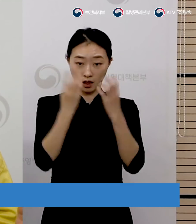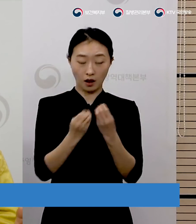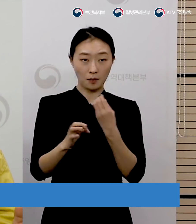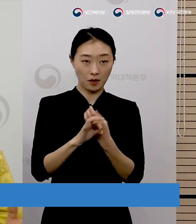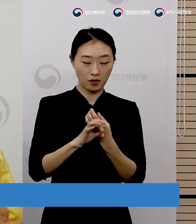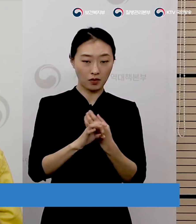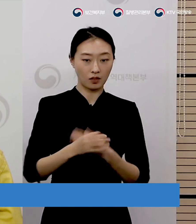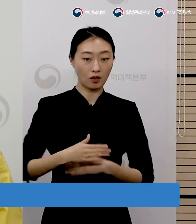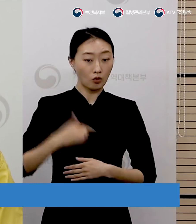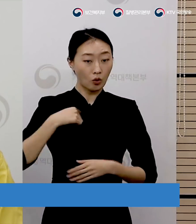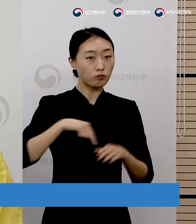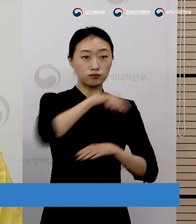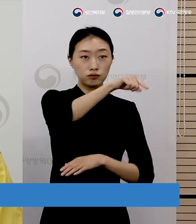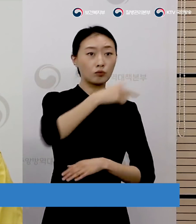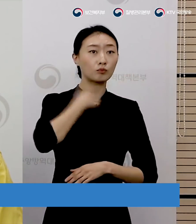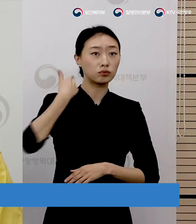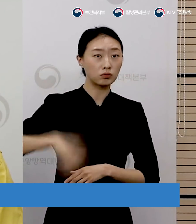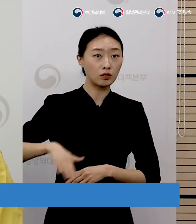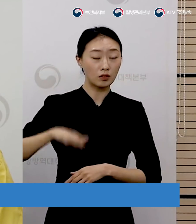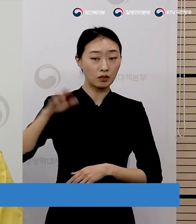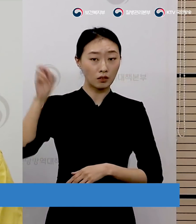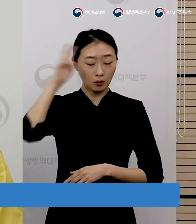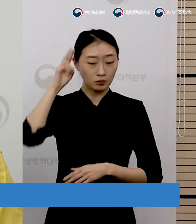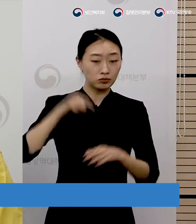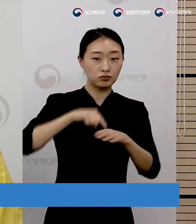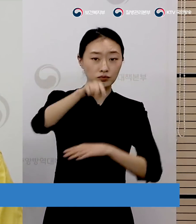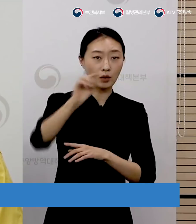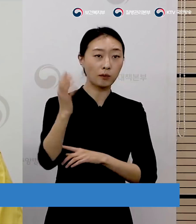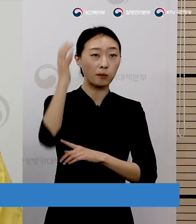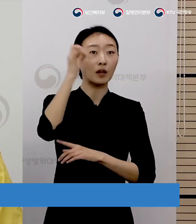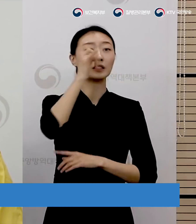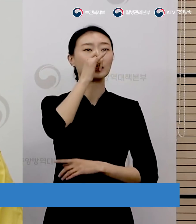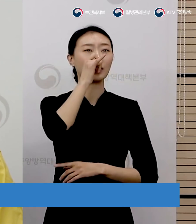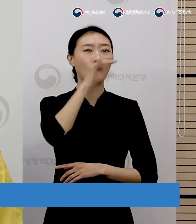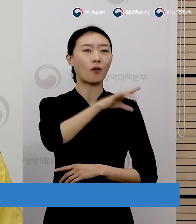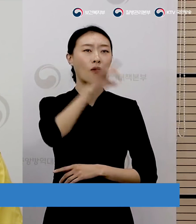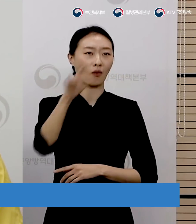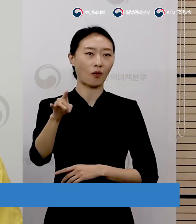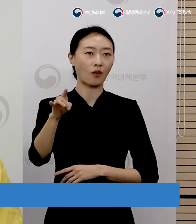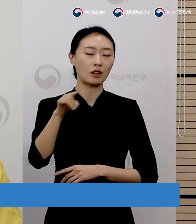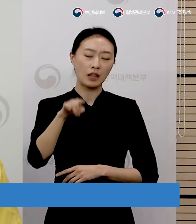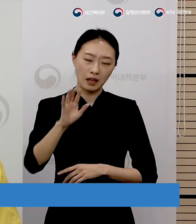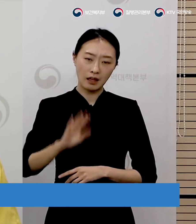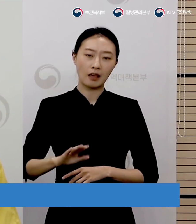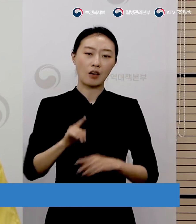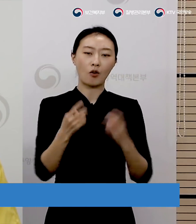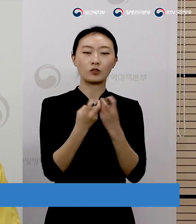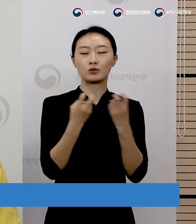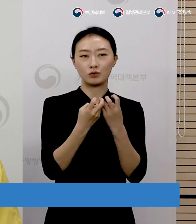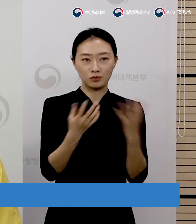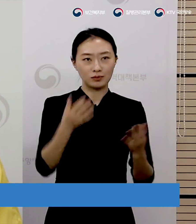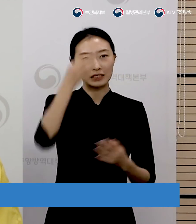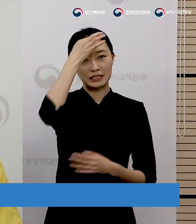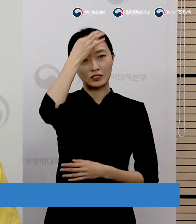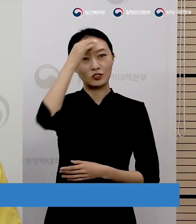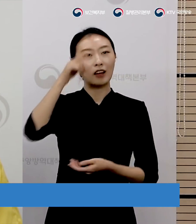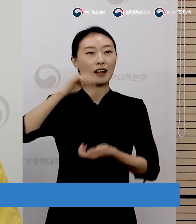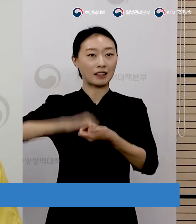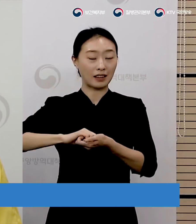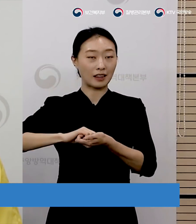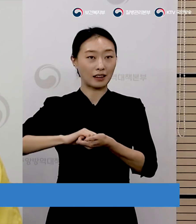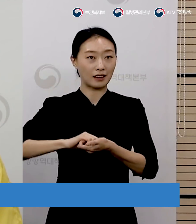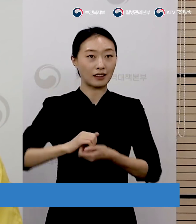자가격리지를 이탈 안 했는데 이탈했다라는 경보가 가끔 울리는 경우가 있습니다. 근데 이거는 어쩔 수 없는 기술적인 한계고요. 이런